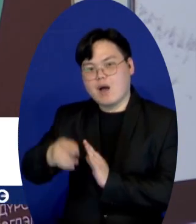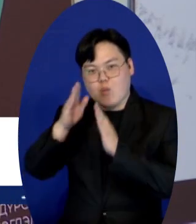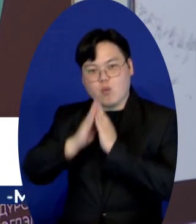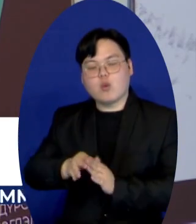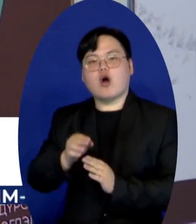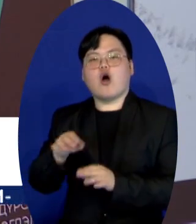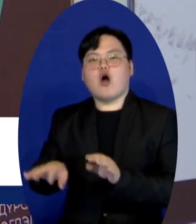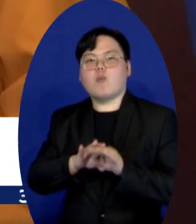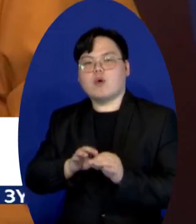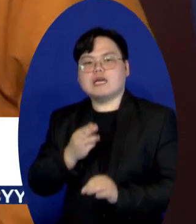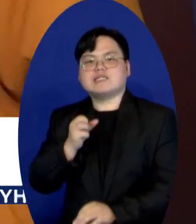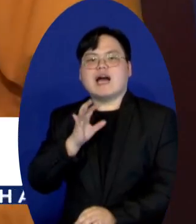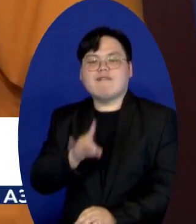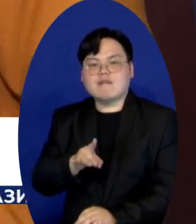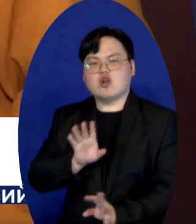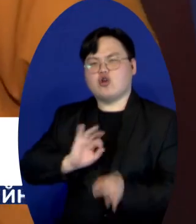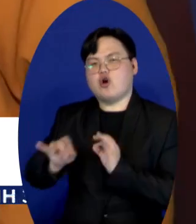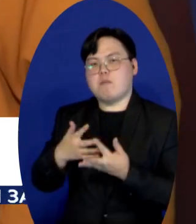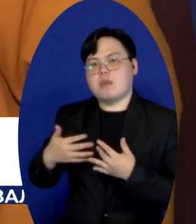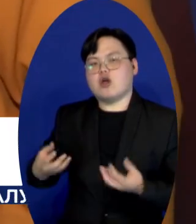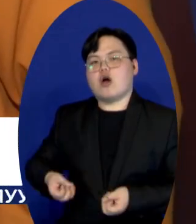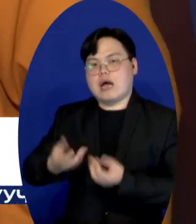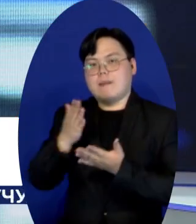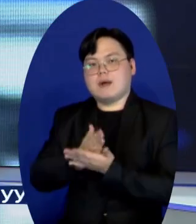шашны холбогдлолтой шавар идэвхтэй зүйлсийг олсон байна.